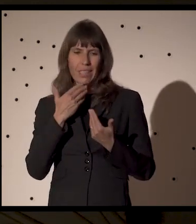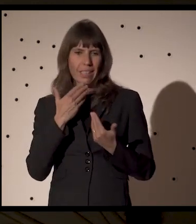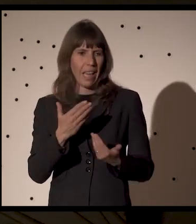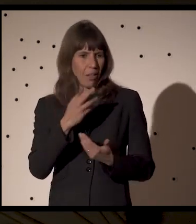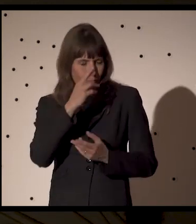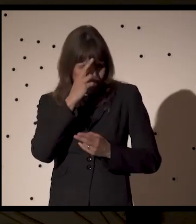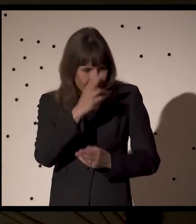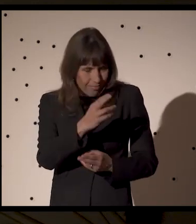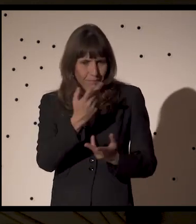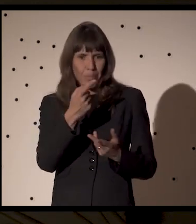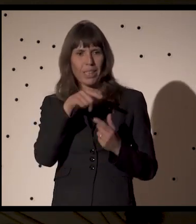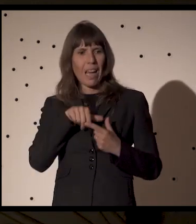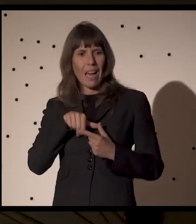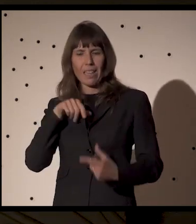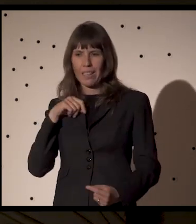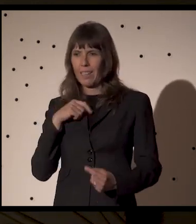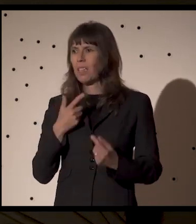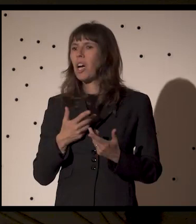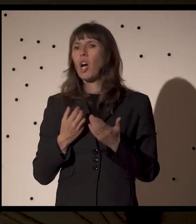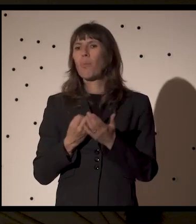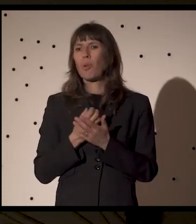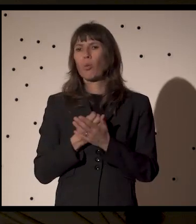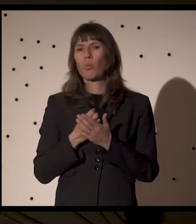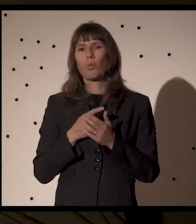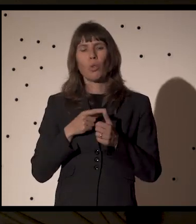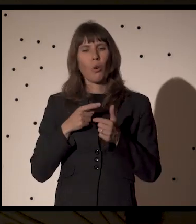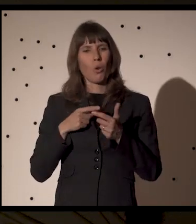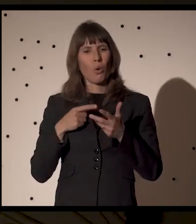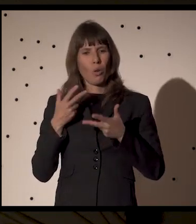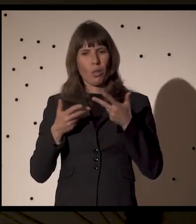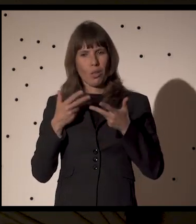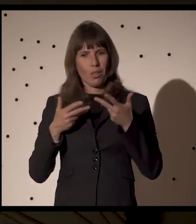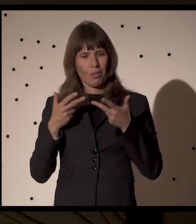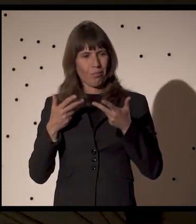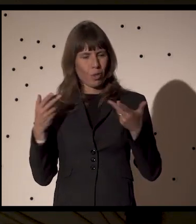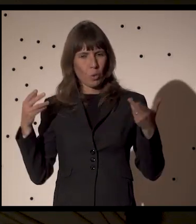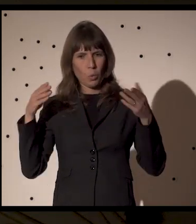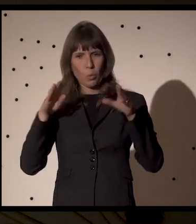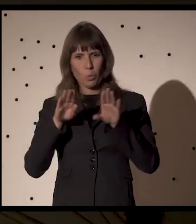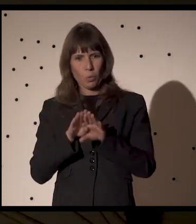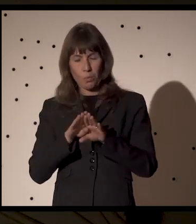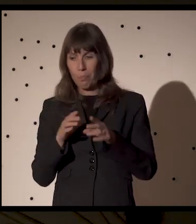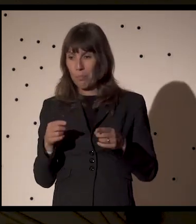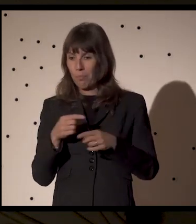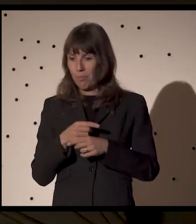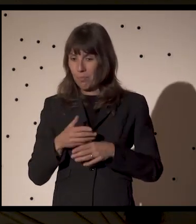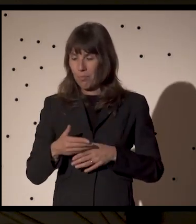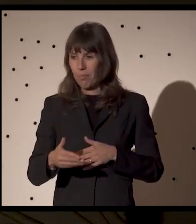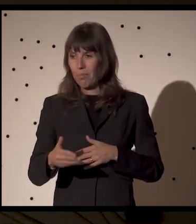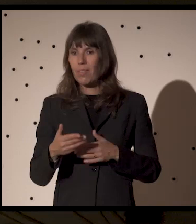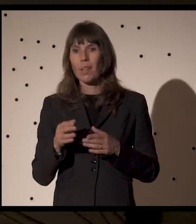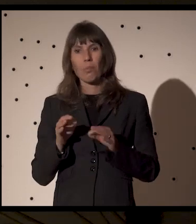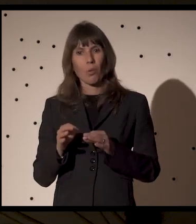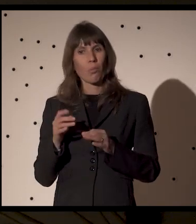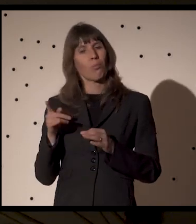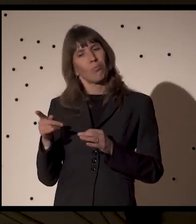chiuso la rassegna del delle produzioni vengo alla stagione che pure comporta un impegno